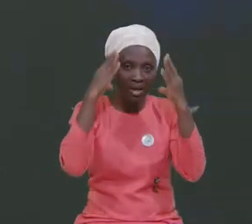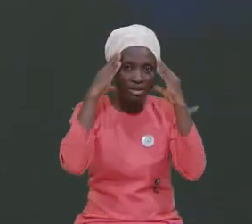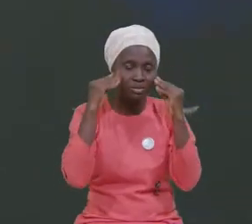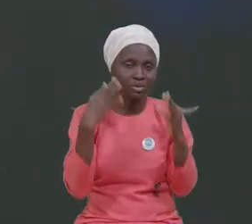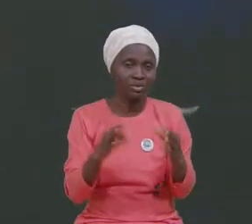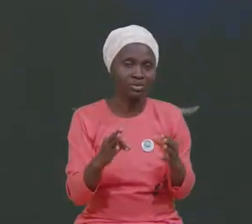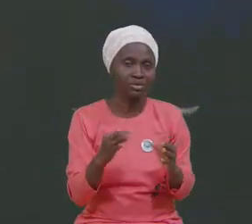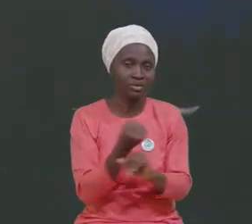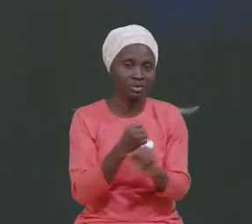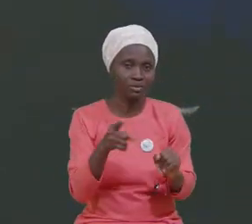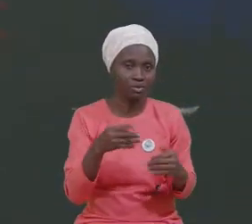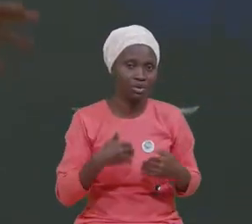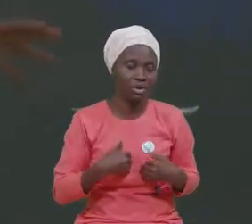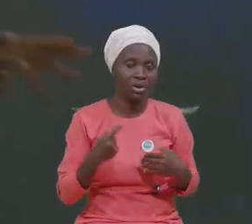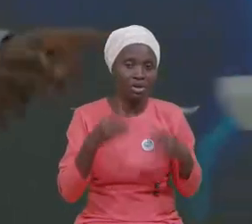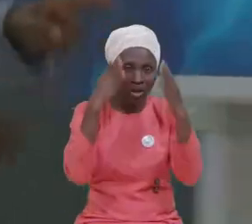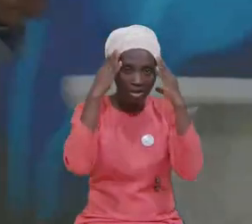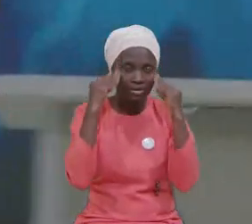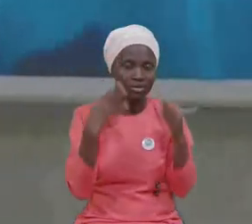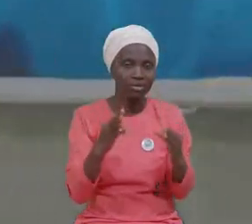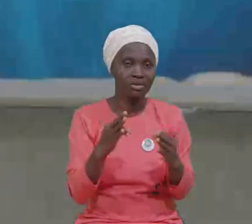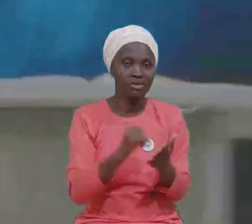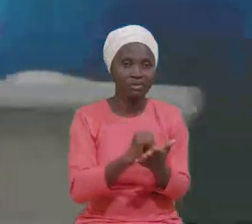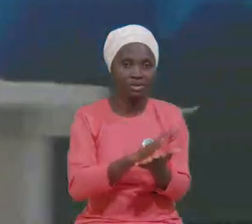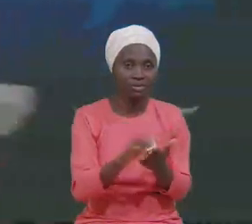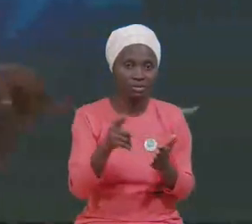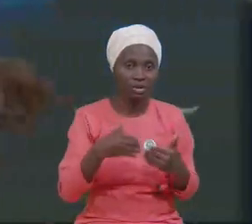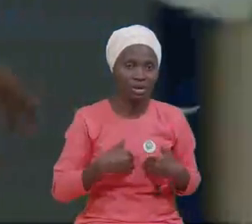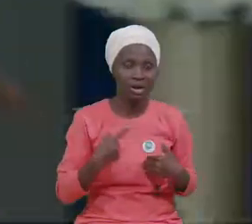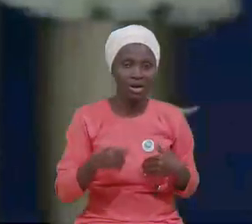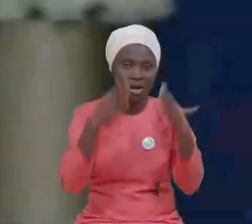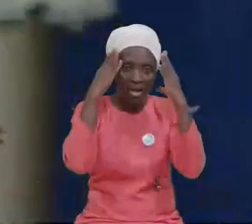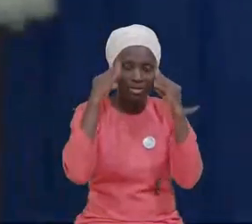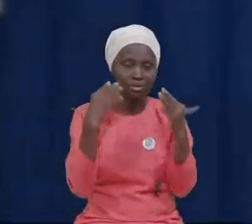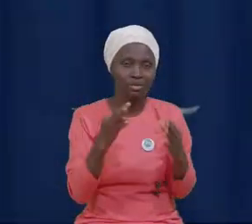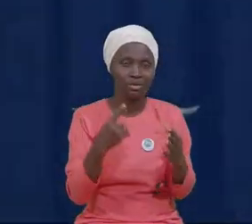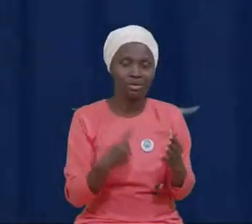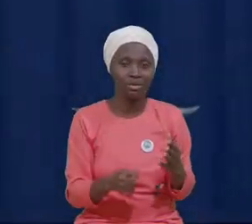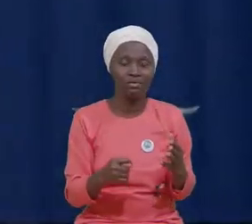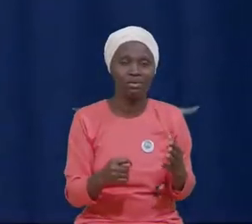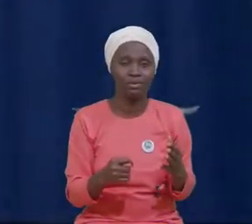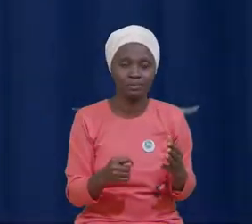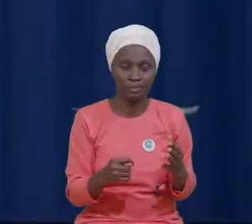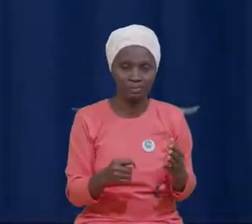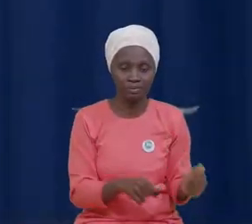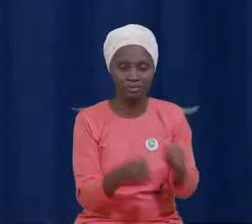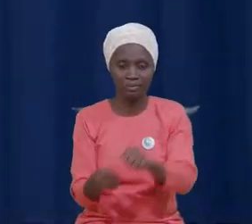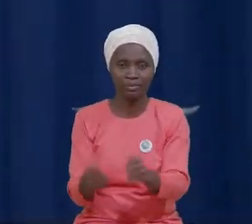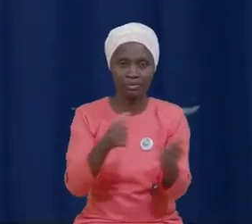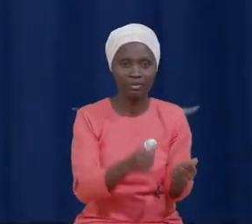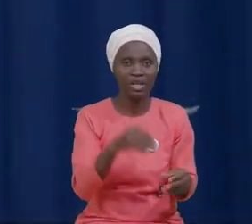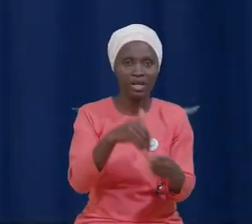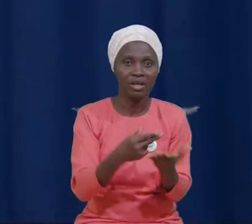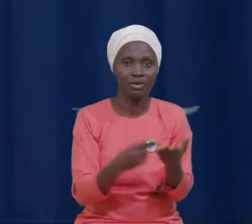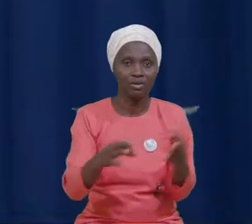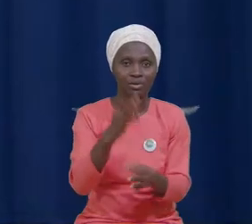vous avez, l'expérience de la sanctification que vous avez et l'expérience de l'immersion dans